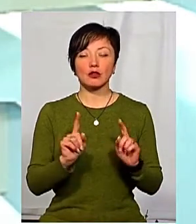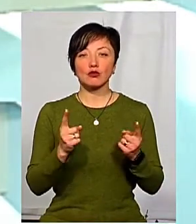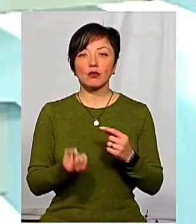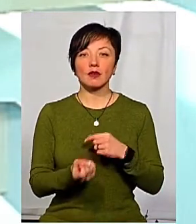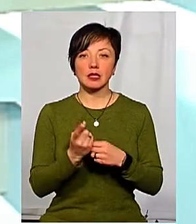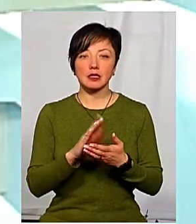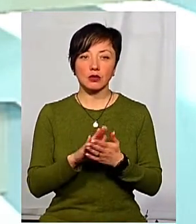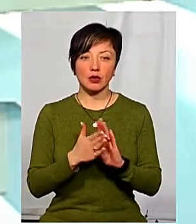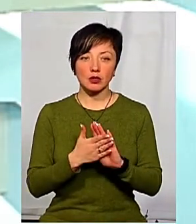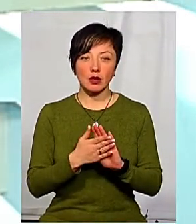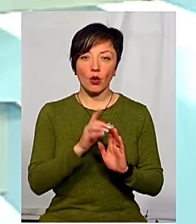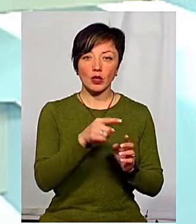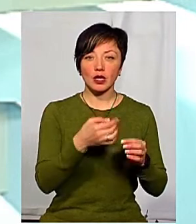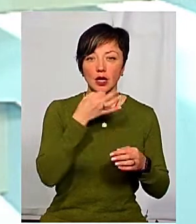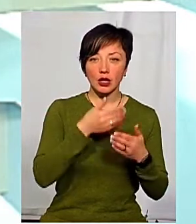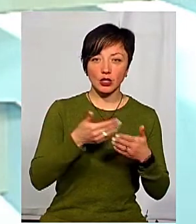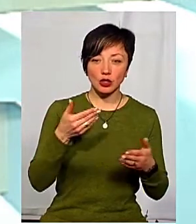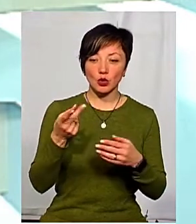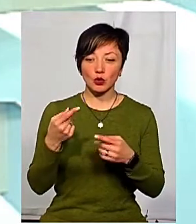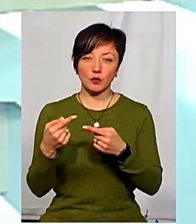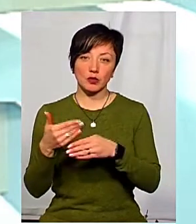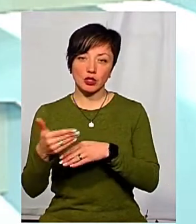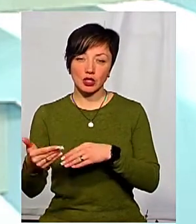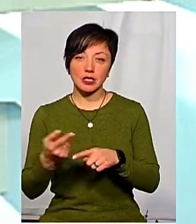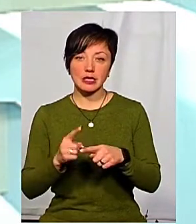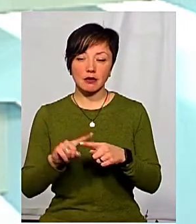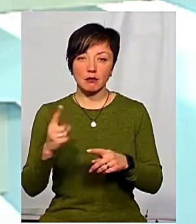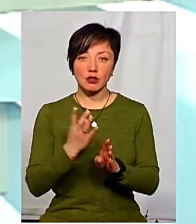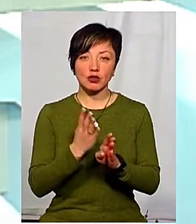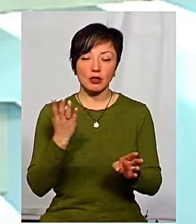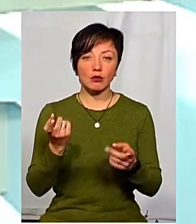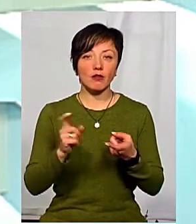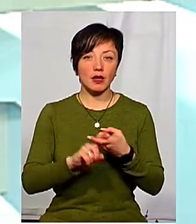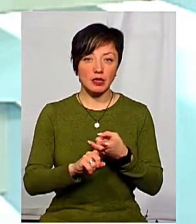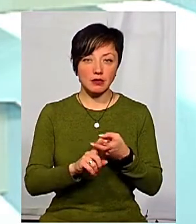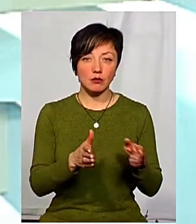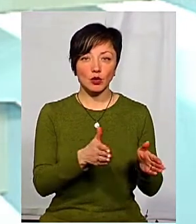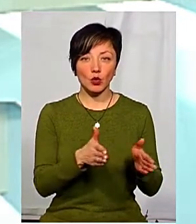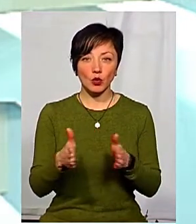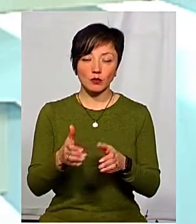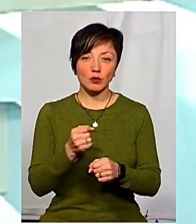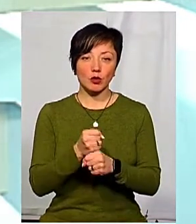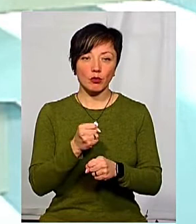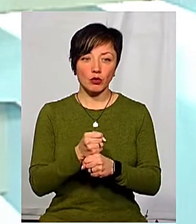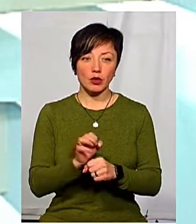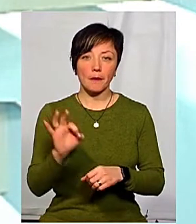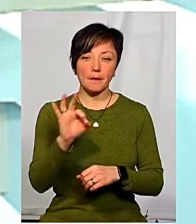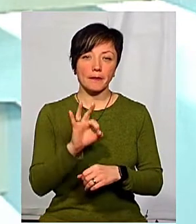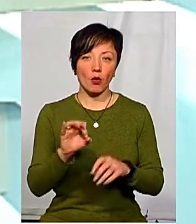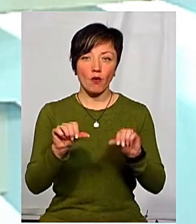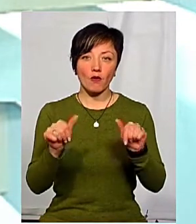Чому виникла ситуація одні раніше, другі пізніше? Це було в першу чергу пов'язано з підготовчими роботами